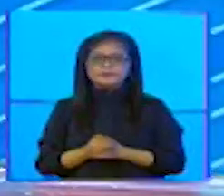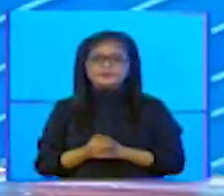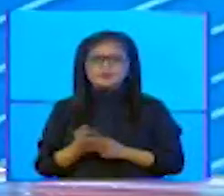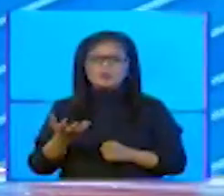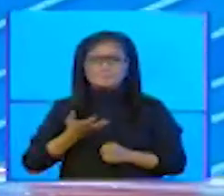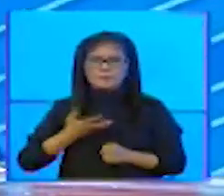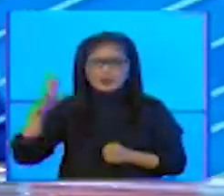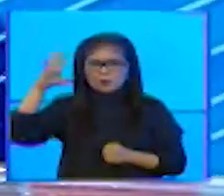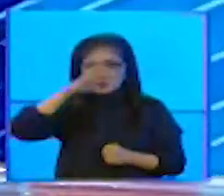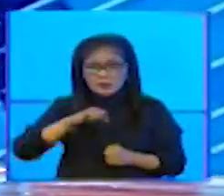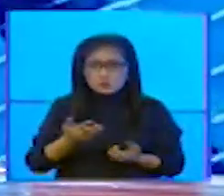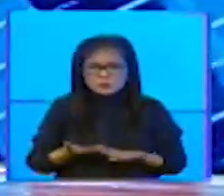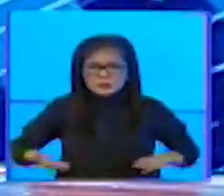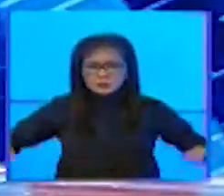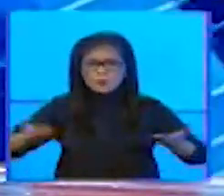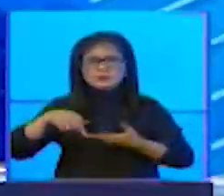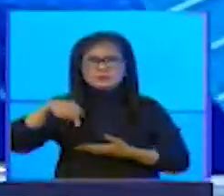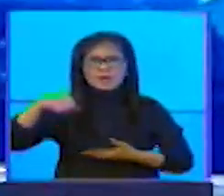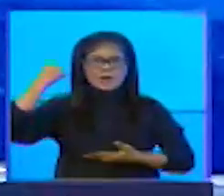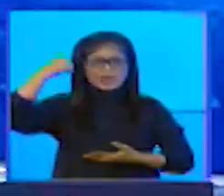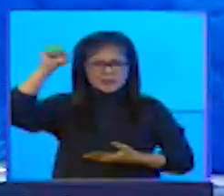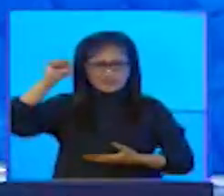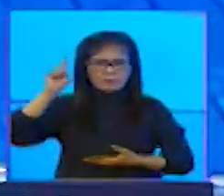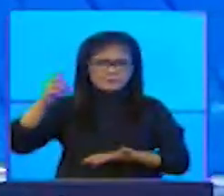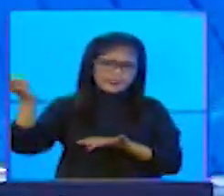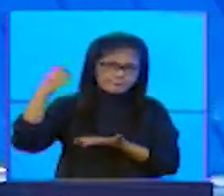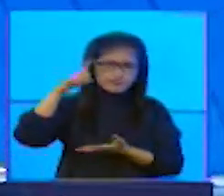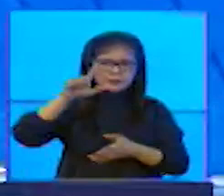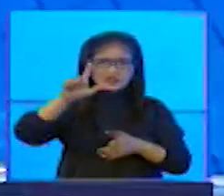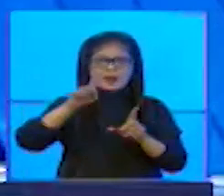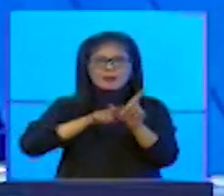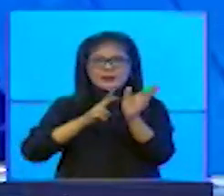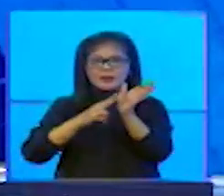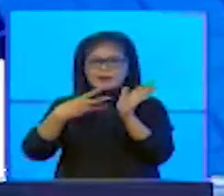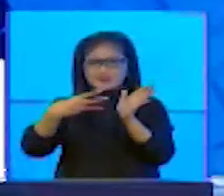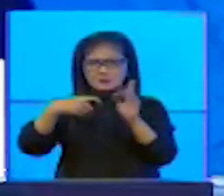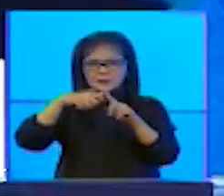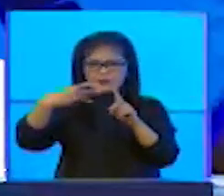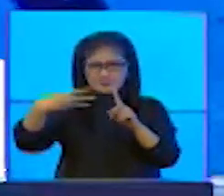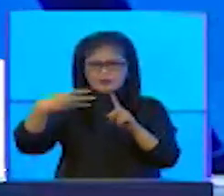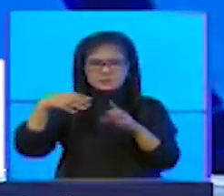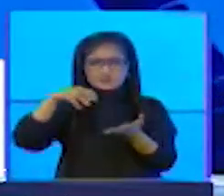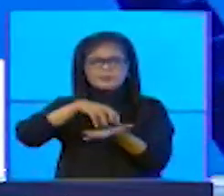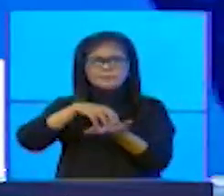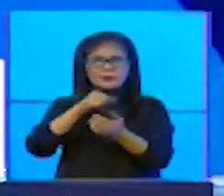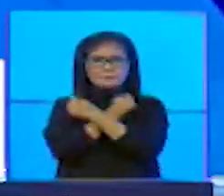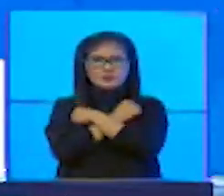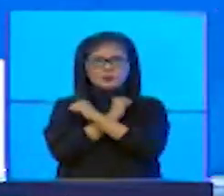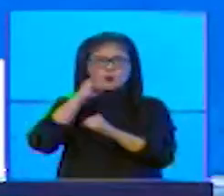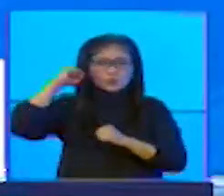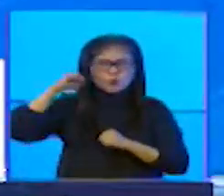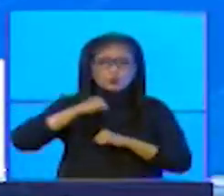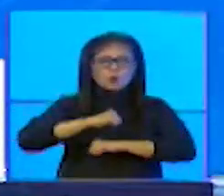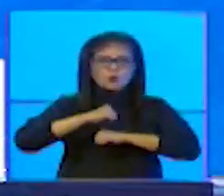Lalu bagaimana kondisi terkini jelang demonstrasi? Kita langsung bergabung dengan Lineke Utsiki di kawasan Patung Kuda, Medan Merdeka,